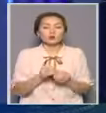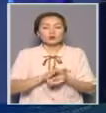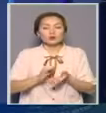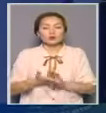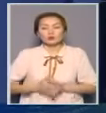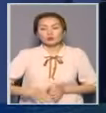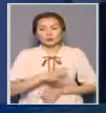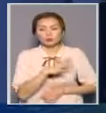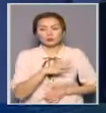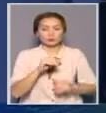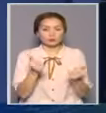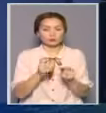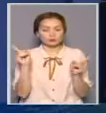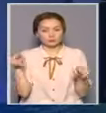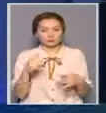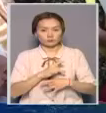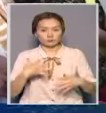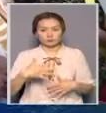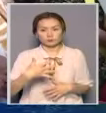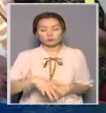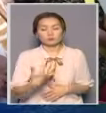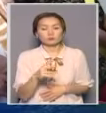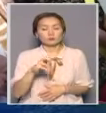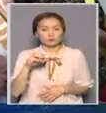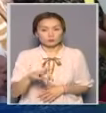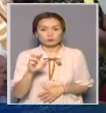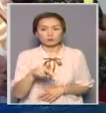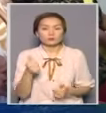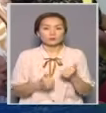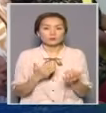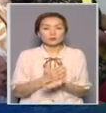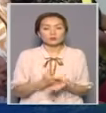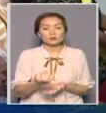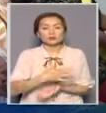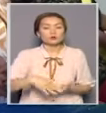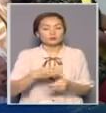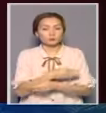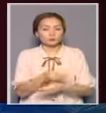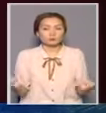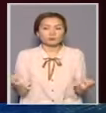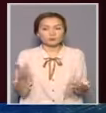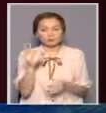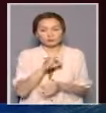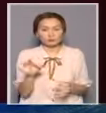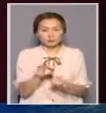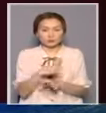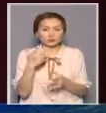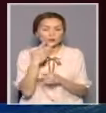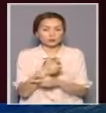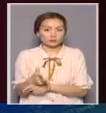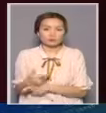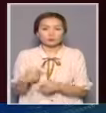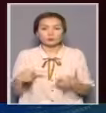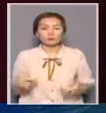мероприятия, организованного в рамках празднования 55-летия областной филармонии, публике были розданы записи песен и клипов